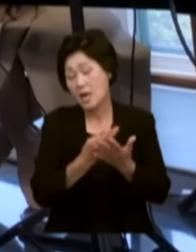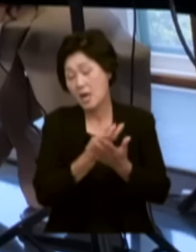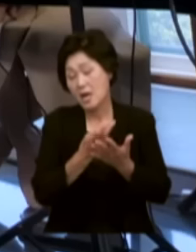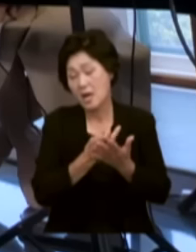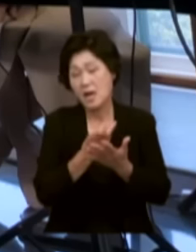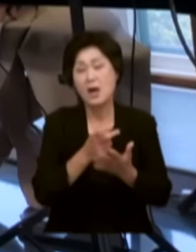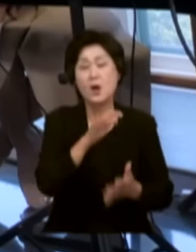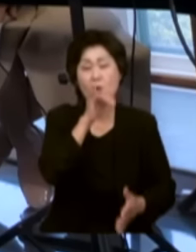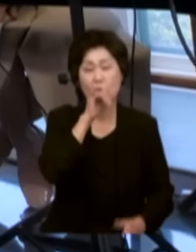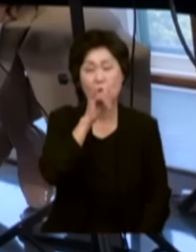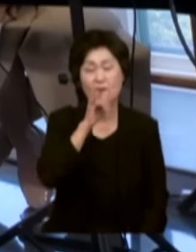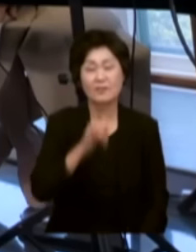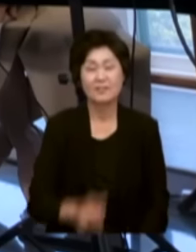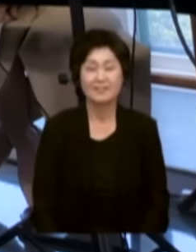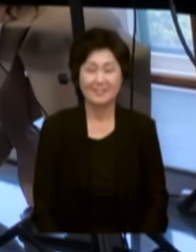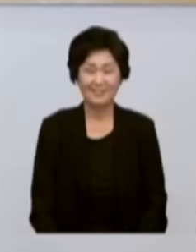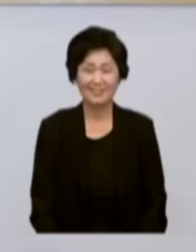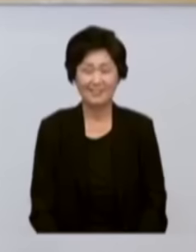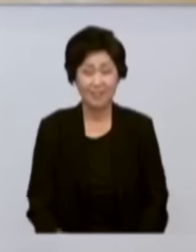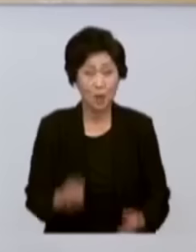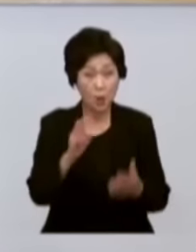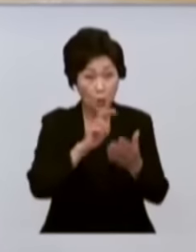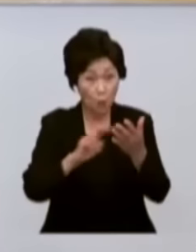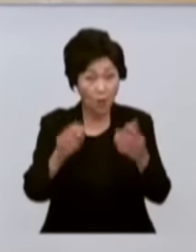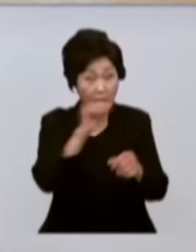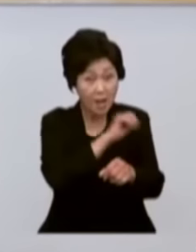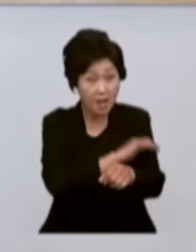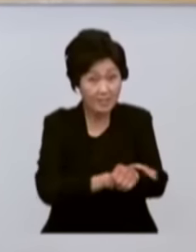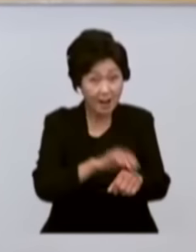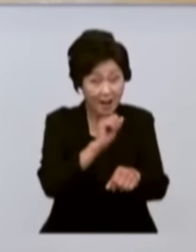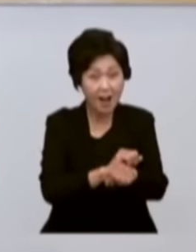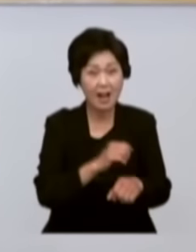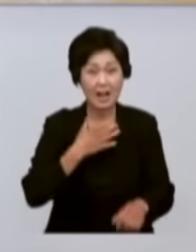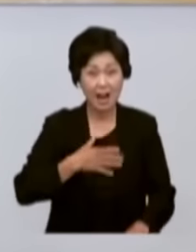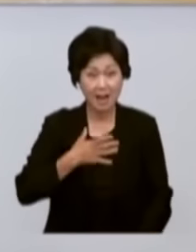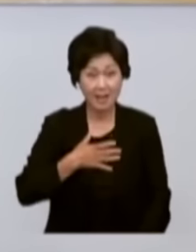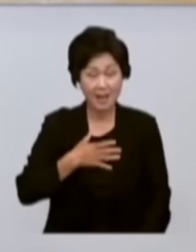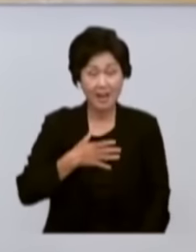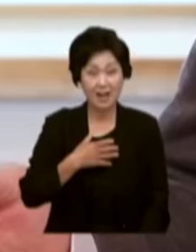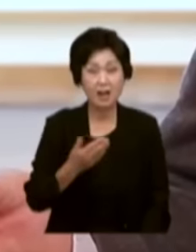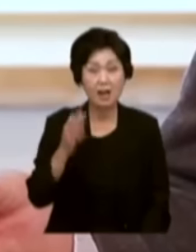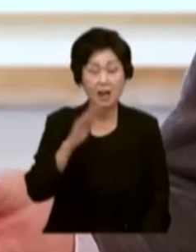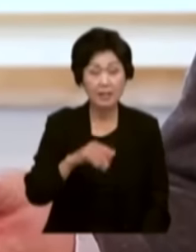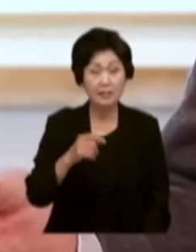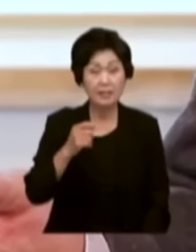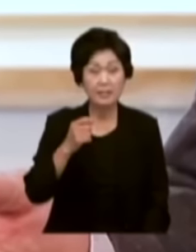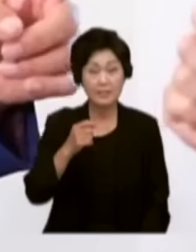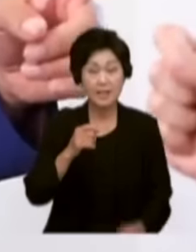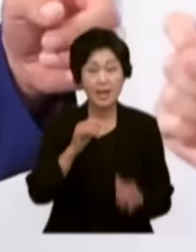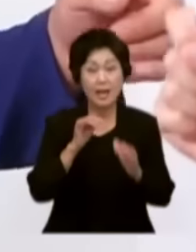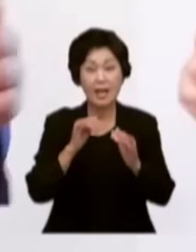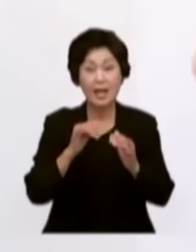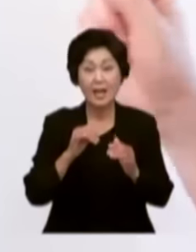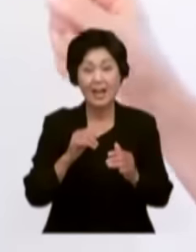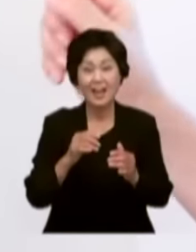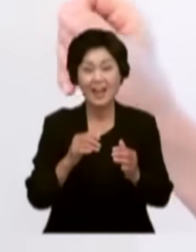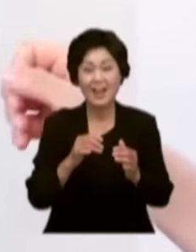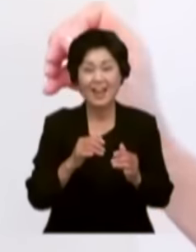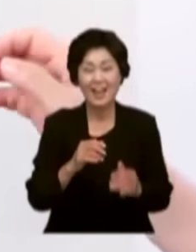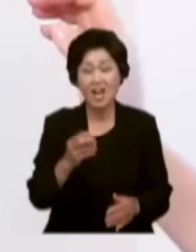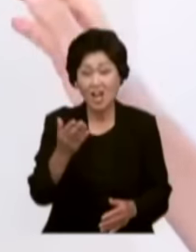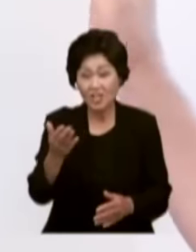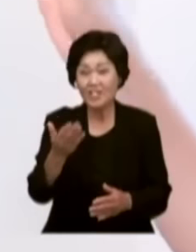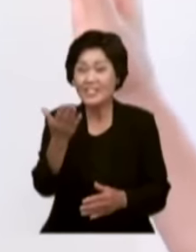그런데 노래는 참 잘하는 거 우리 알잖아요. 아니 근데 그 조용필 씨를 그 노래를 정녕 부르면서 그대는